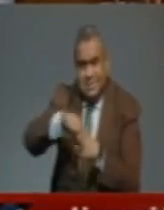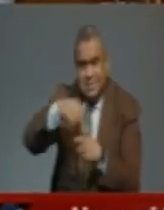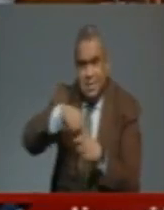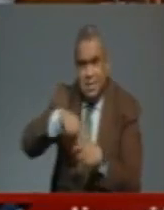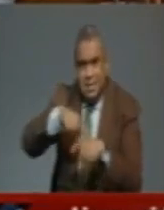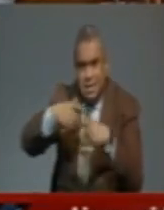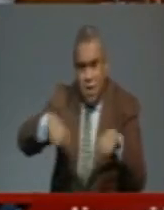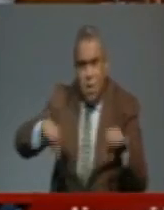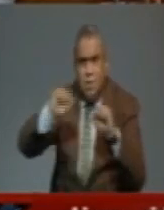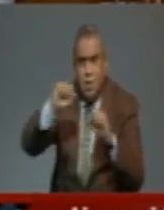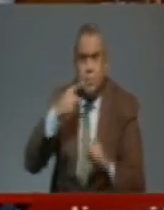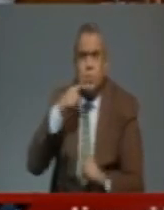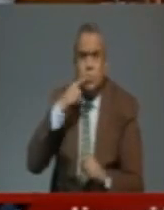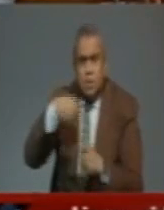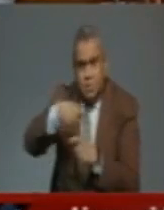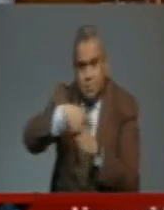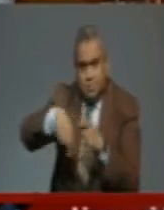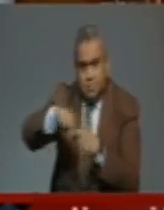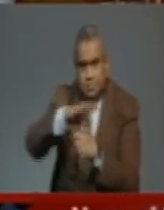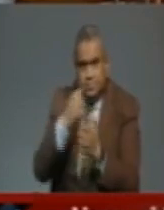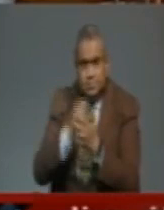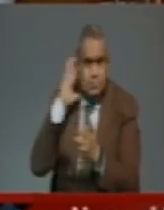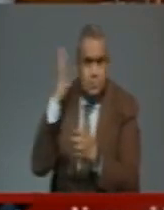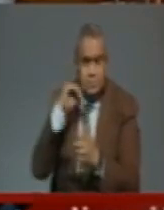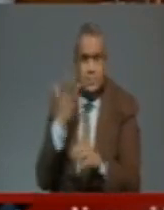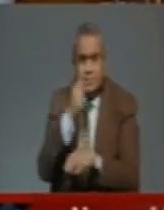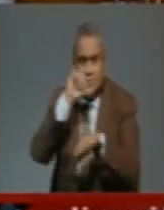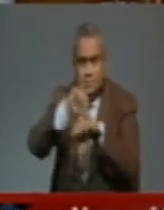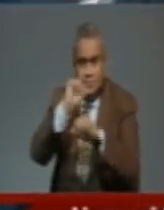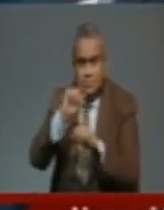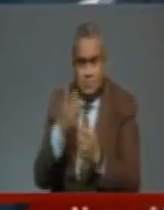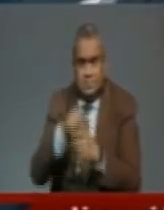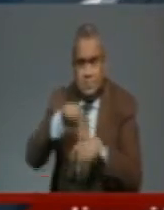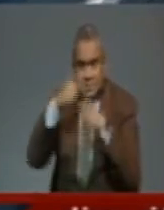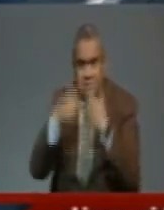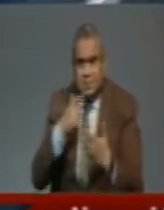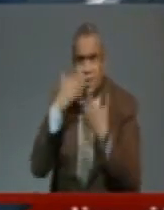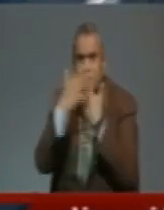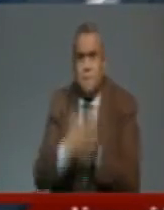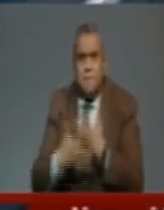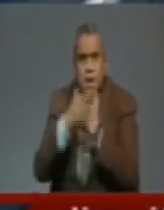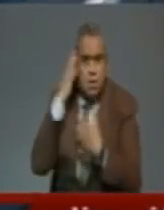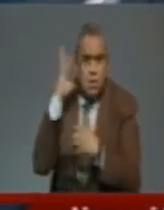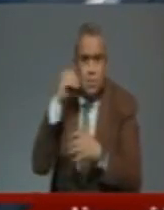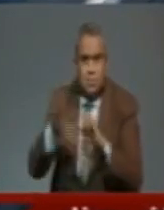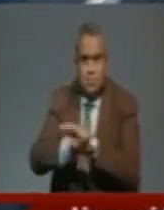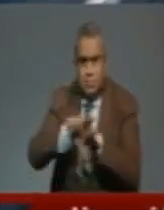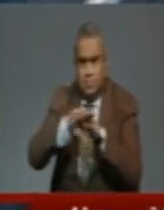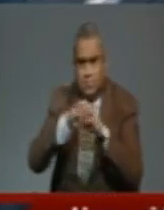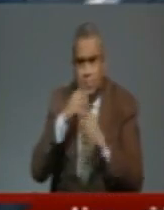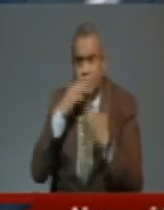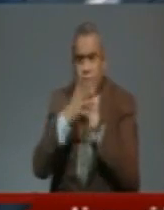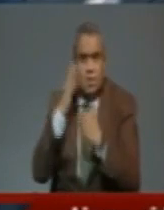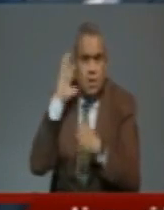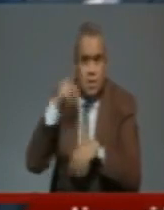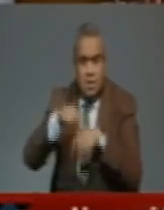اسكندريه. وبعدين انا جيت في يوم بفنم بقول لحضرتك احنا فنم عندنا مشروع فكرنا فيه وبنخططه وهنعمل مشروع اسمه محطه تحيا